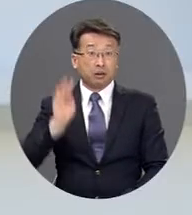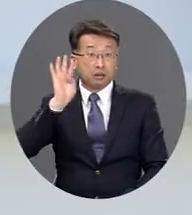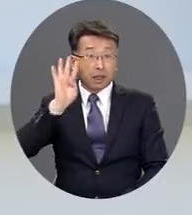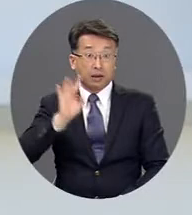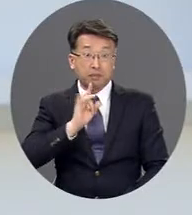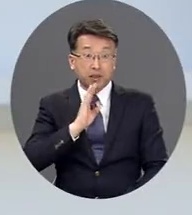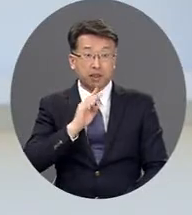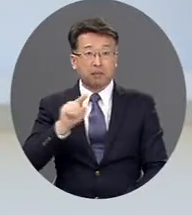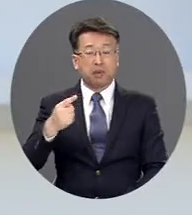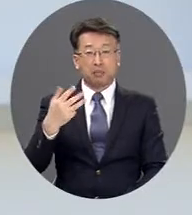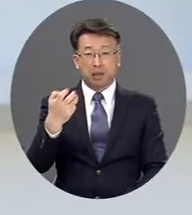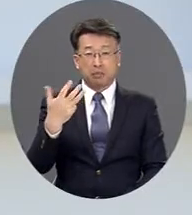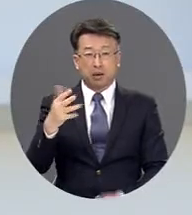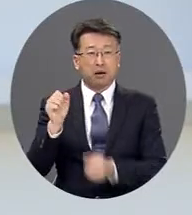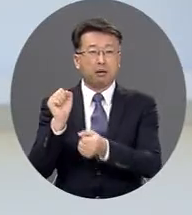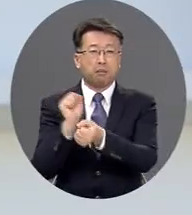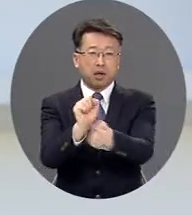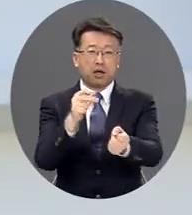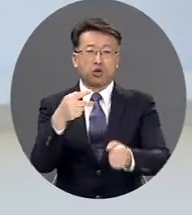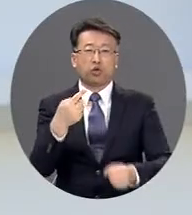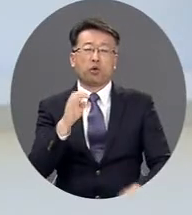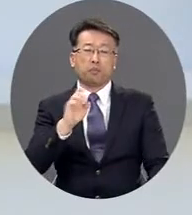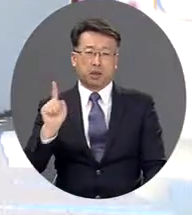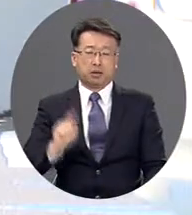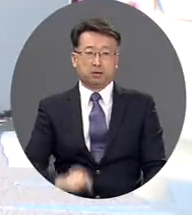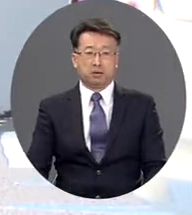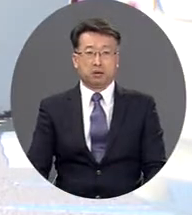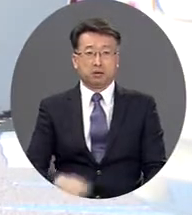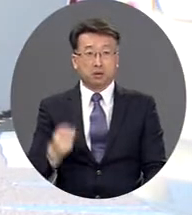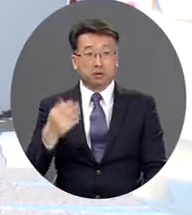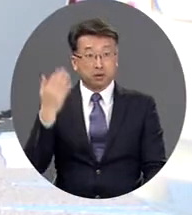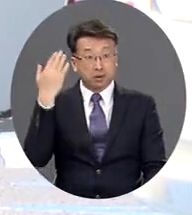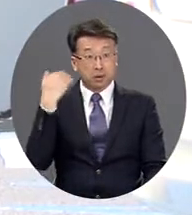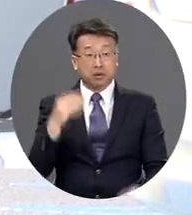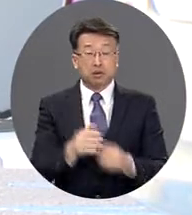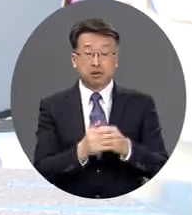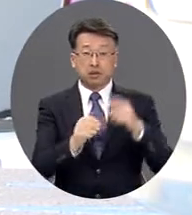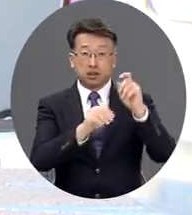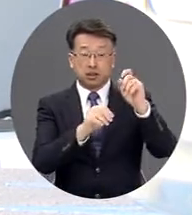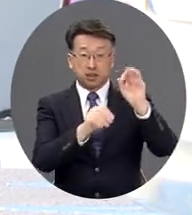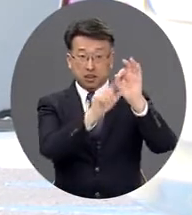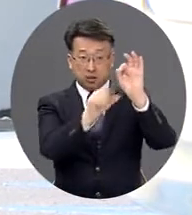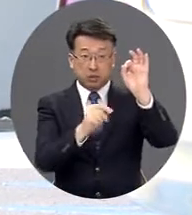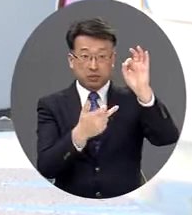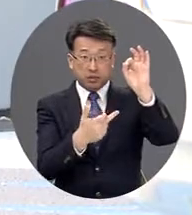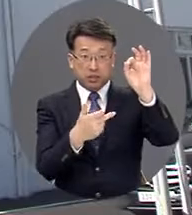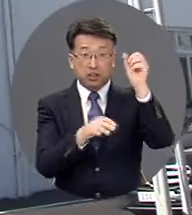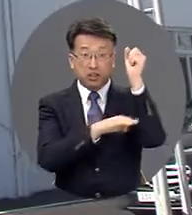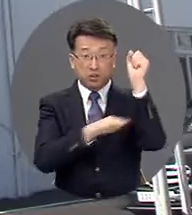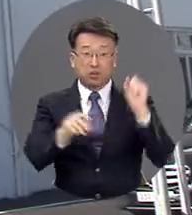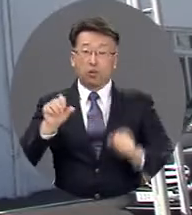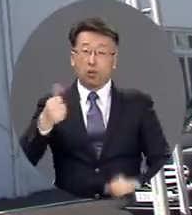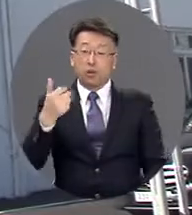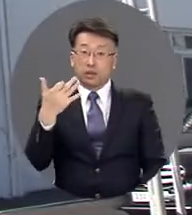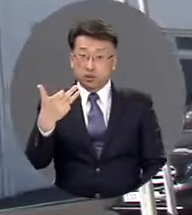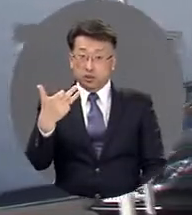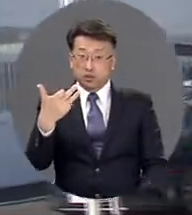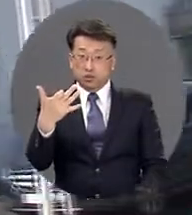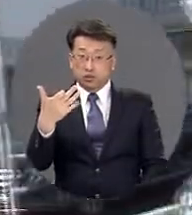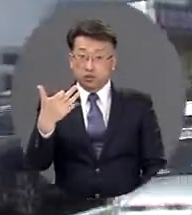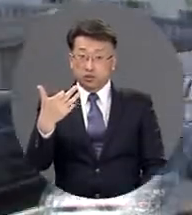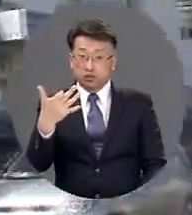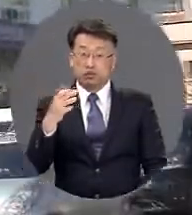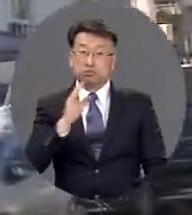감염자만 188명. 지난달 17일 기준 도내 전체 돌파 감염자가 519명인 것을